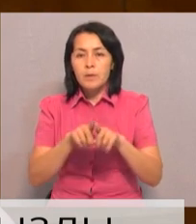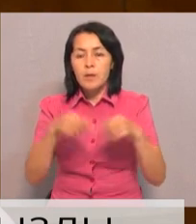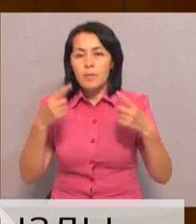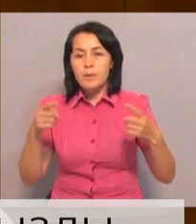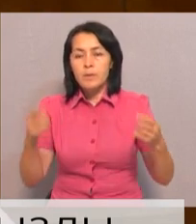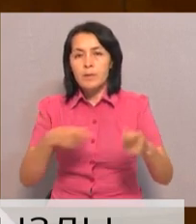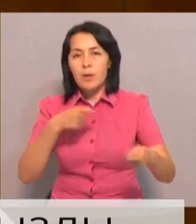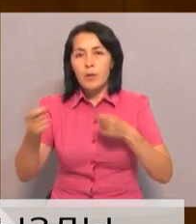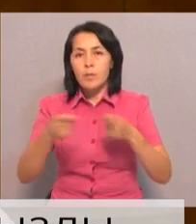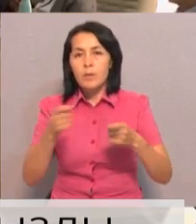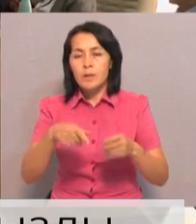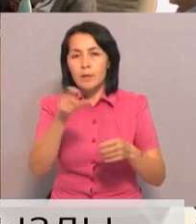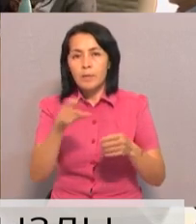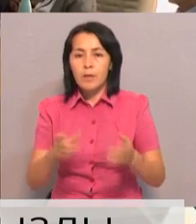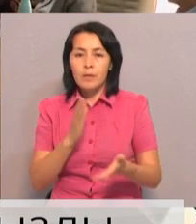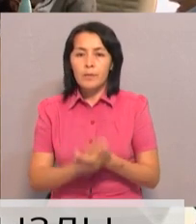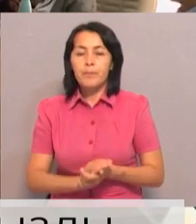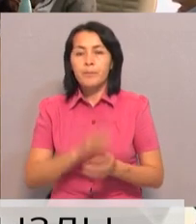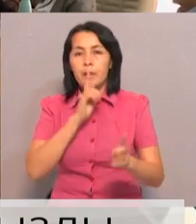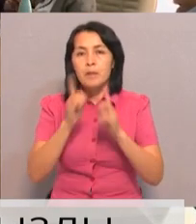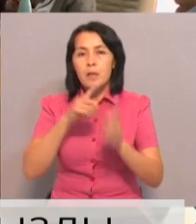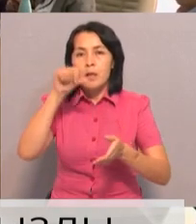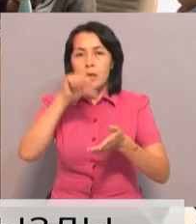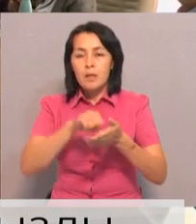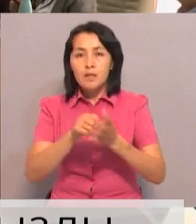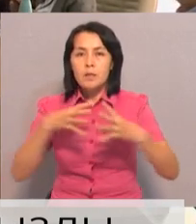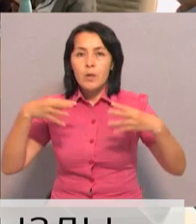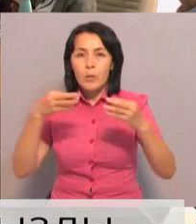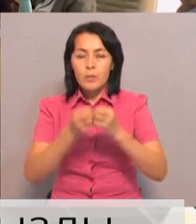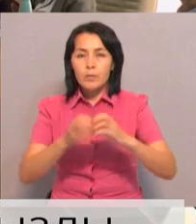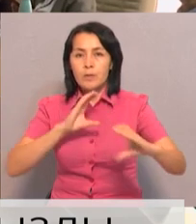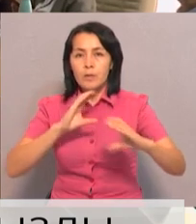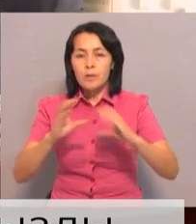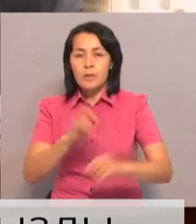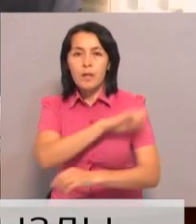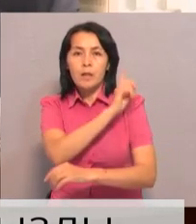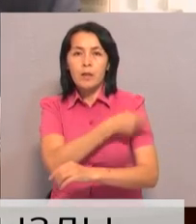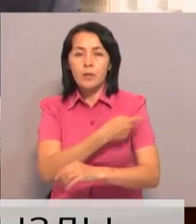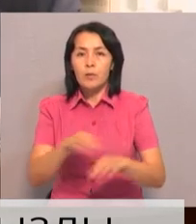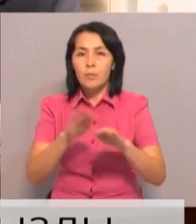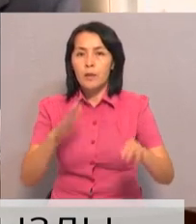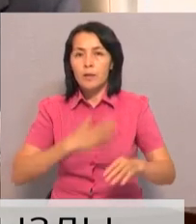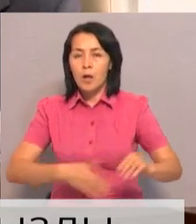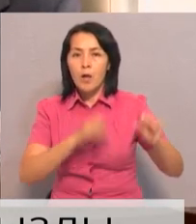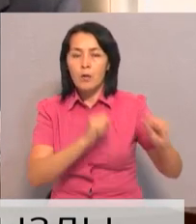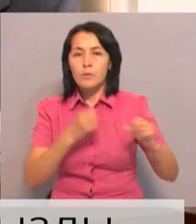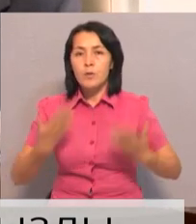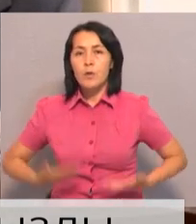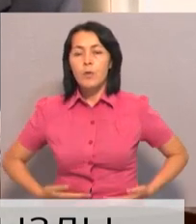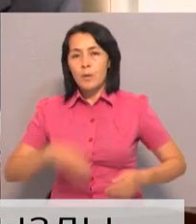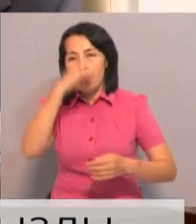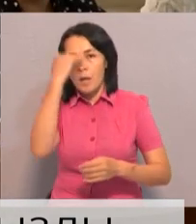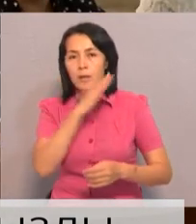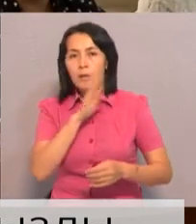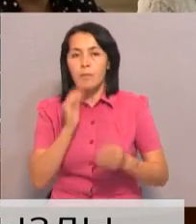басқа басқармаларының өкілдері бар. Жиынға қатысушылар отбасы институтын нығайту, балалардың қауіпсіздігі мен өмірі, ата-ана